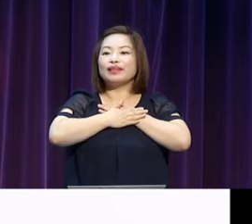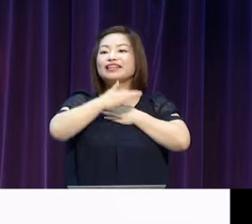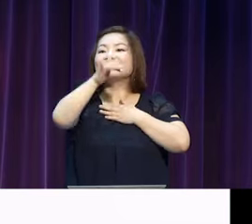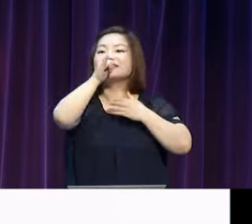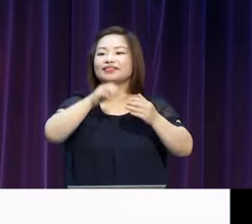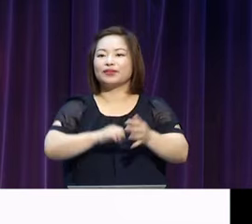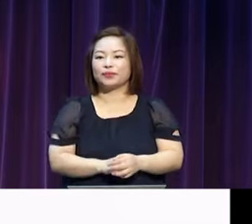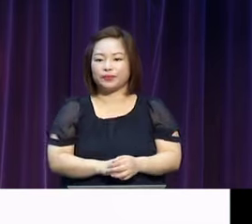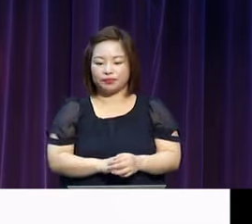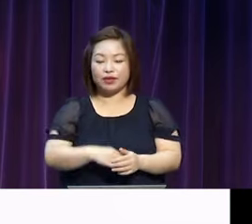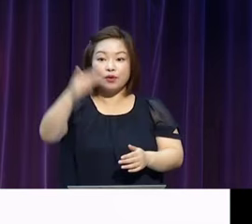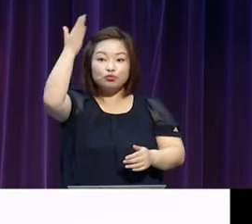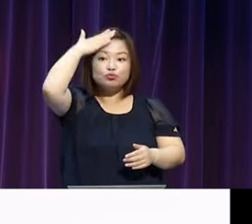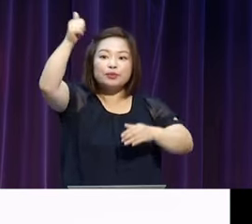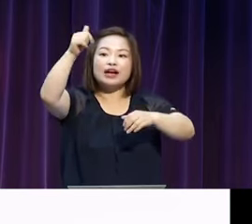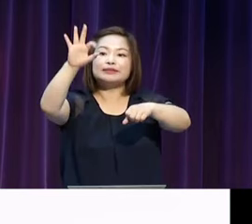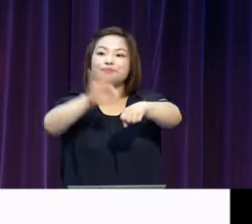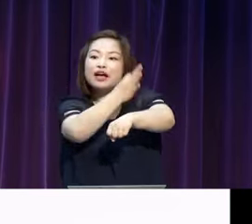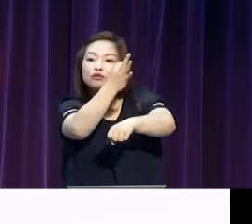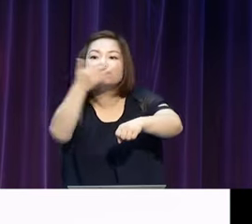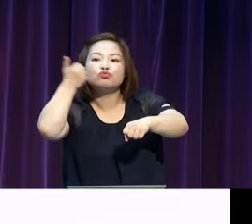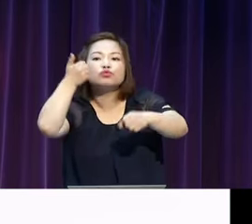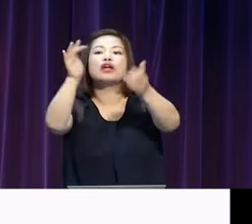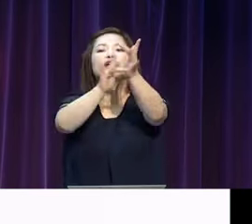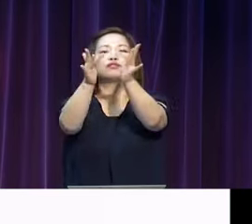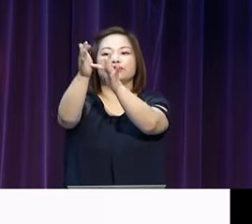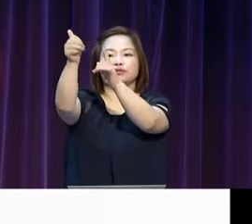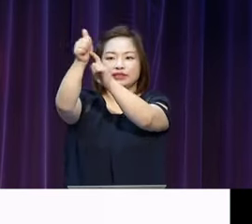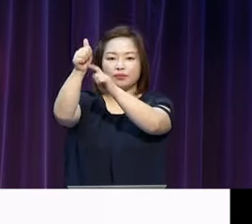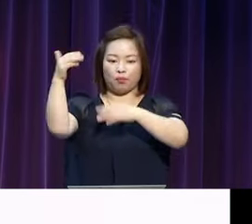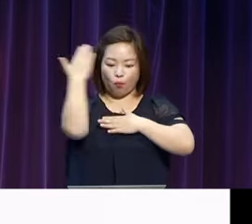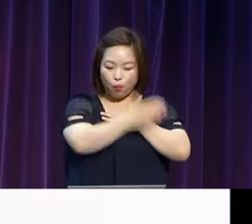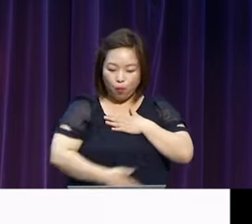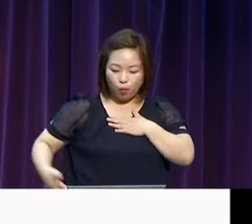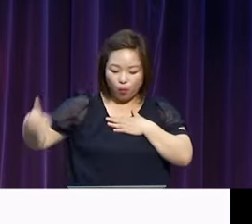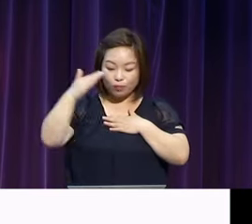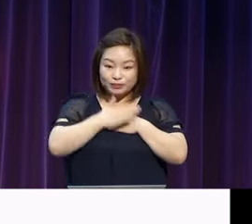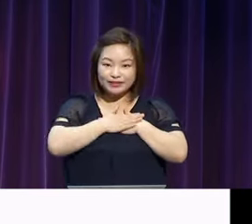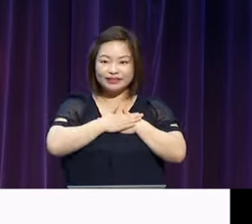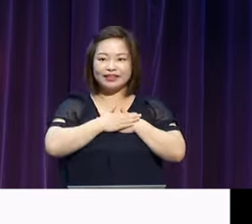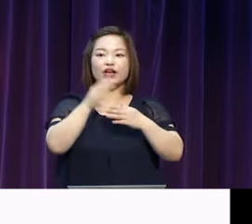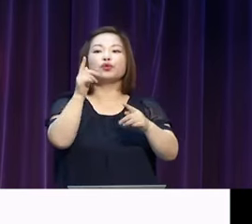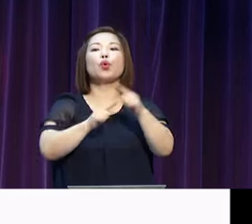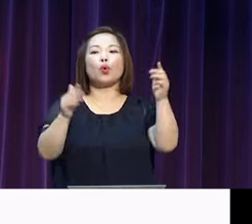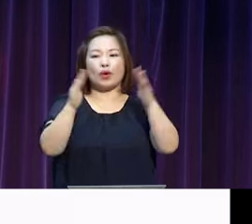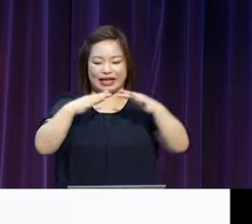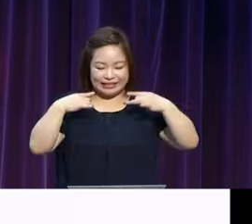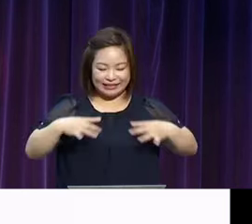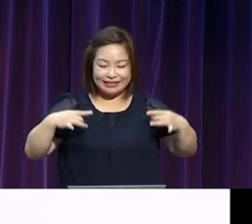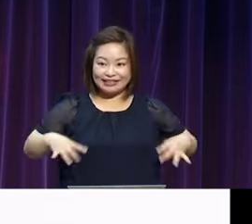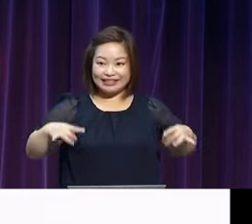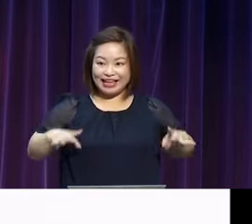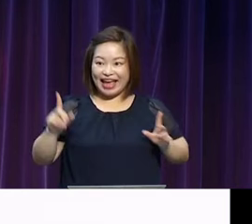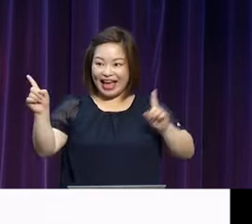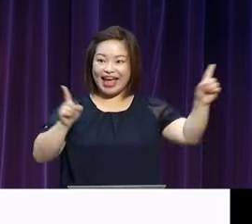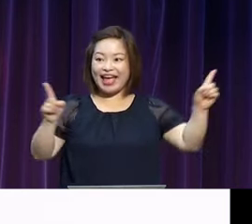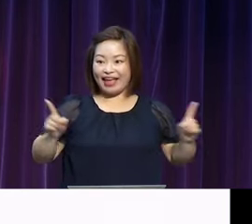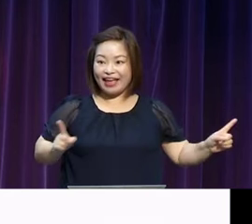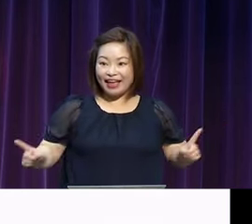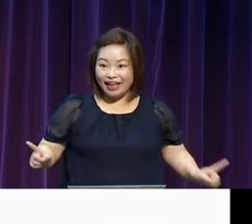예수님으로 설명을 한 거예요. 그리고 몸은 교회로 설명을 한 겁니다.